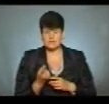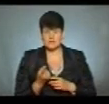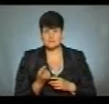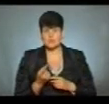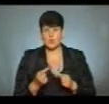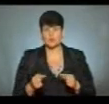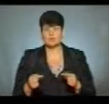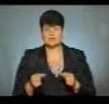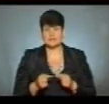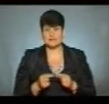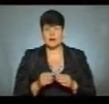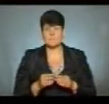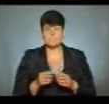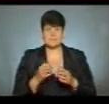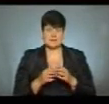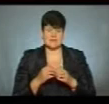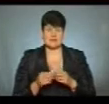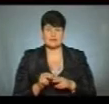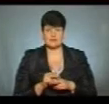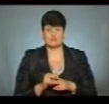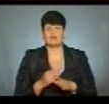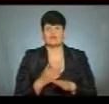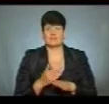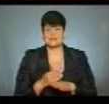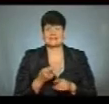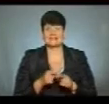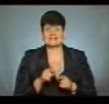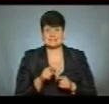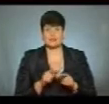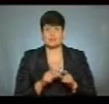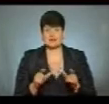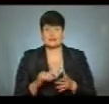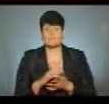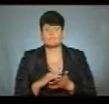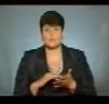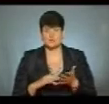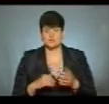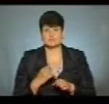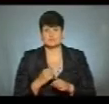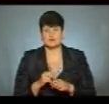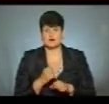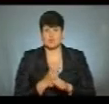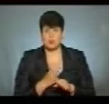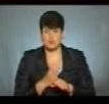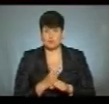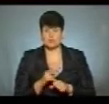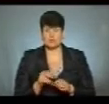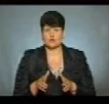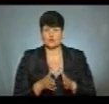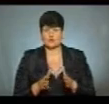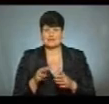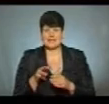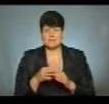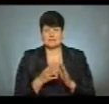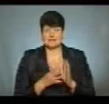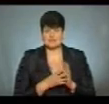на поточний середній ремонт, які були виділені конкретно на даний об'єкт для продовження роботи по дорозі М-19